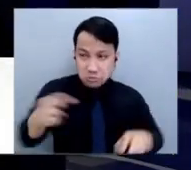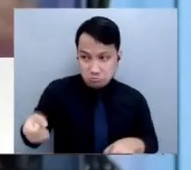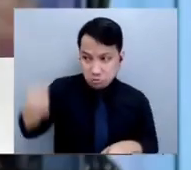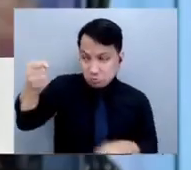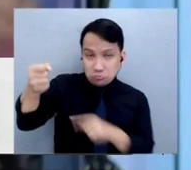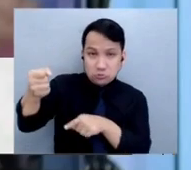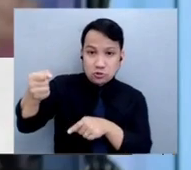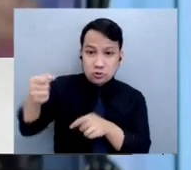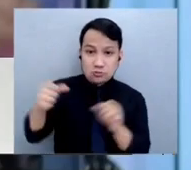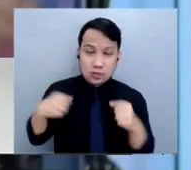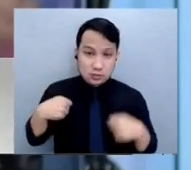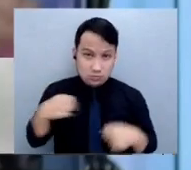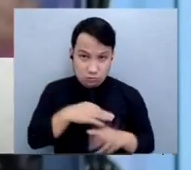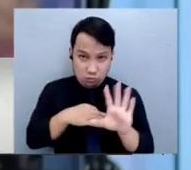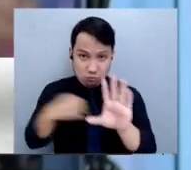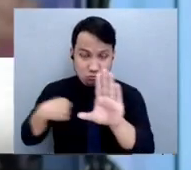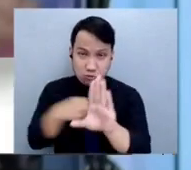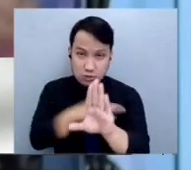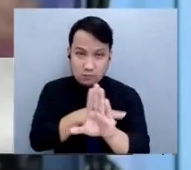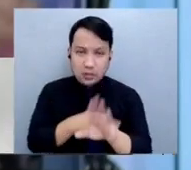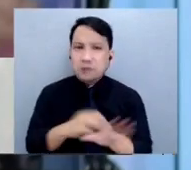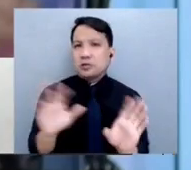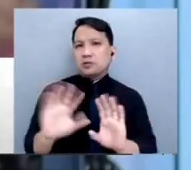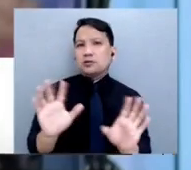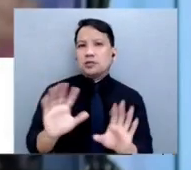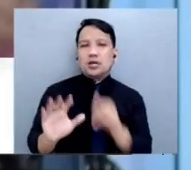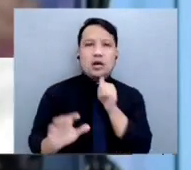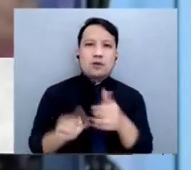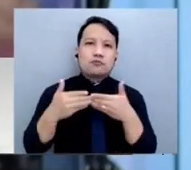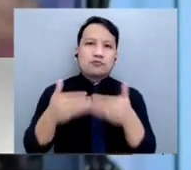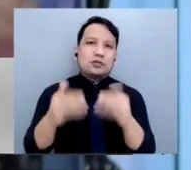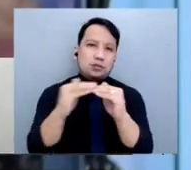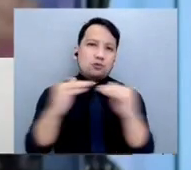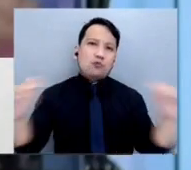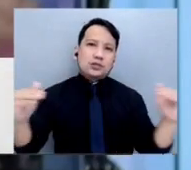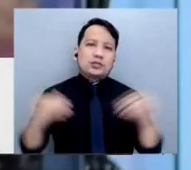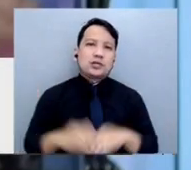Hindi. Kasi ang ipupush natin, yung transparency. Kasi paano